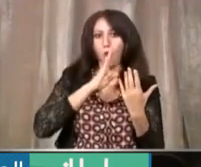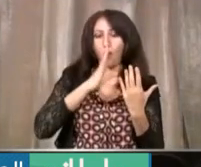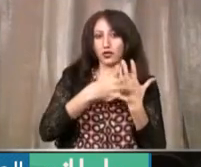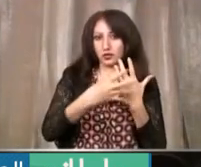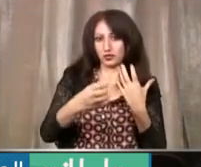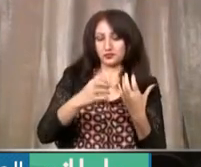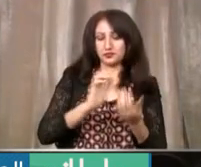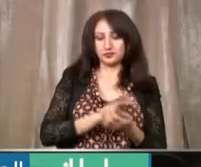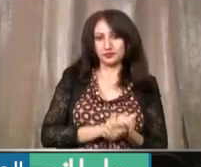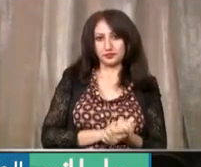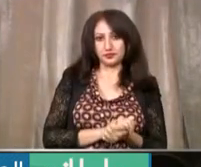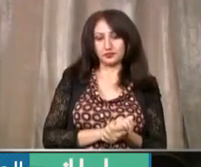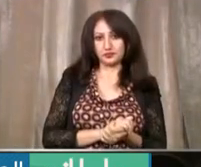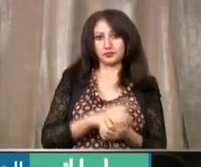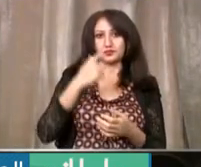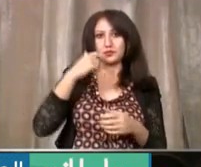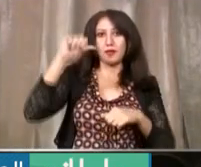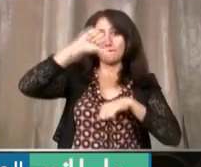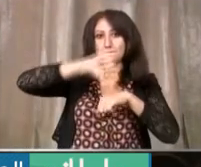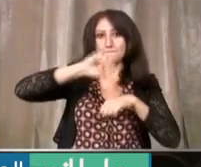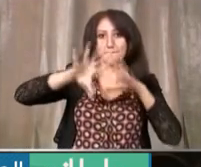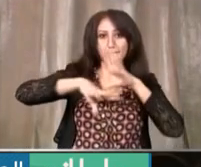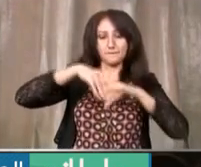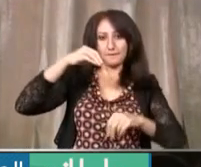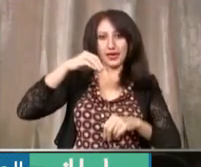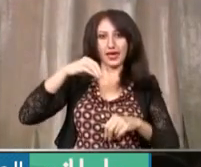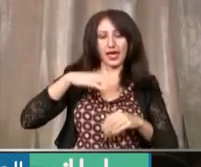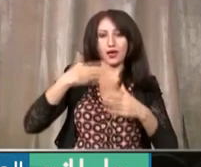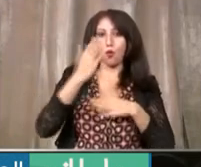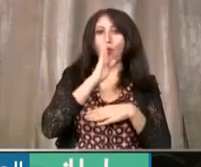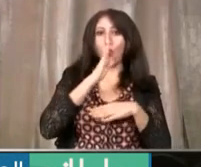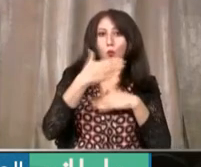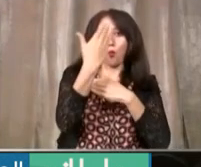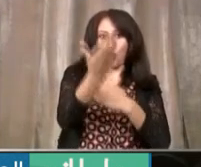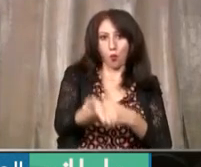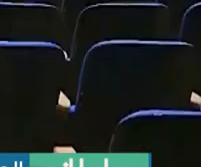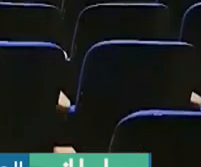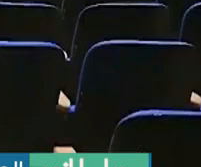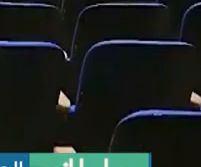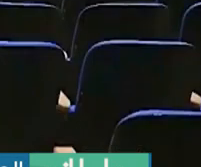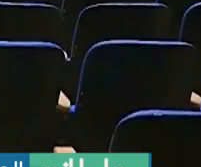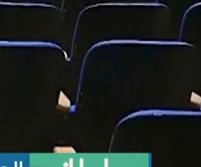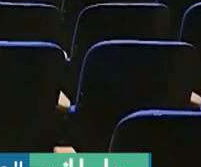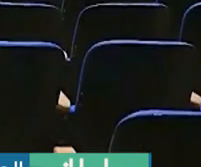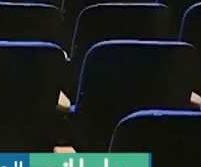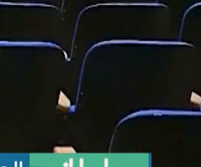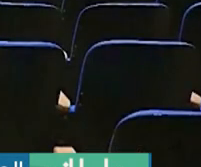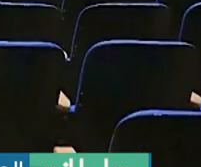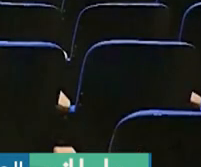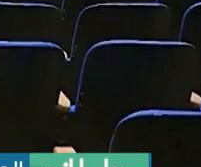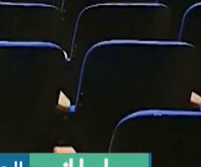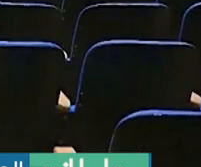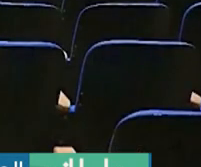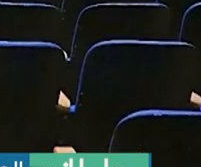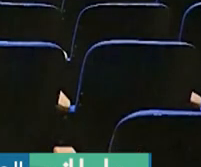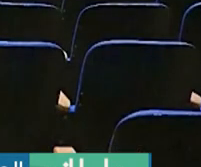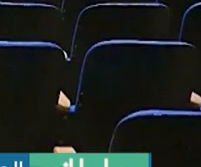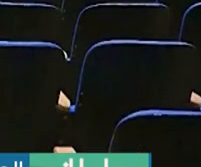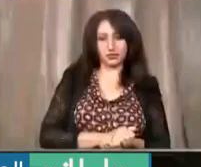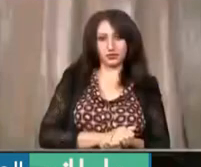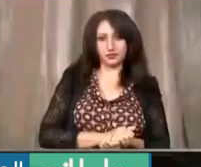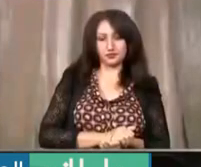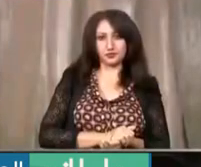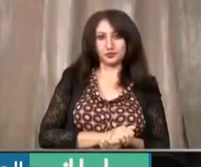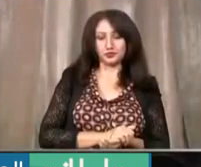والطباعه تم تجهيز مكان لتلقي اوراق الرا شح بمقر الهيئه الوطنيه لانتخابات